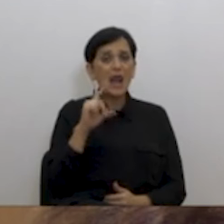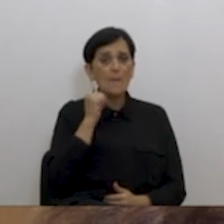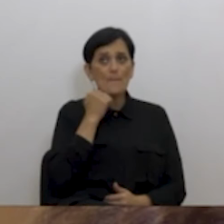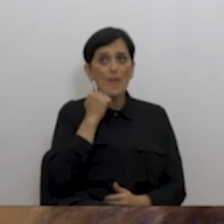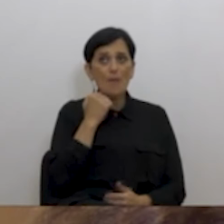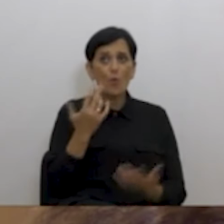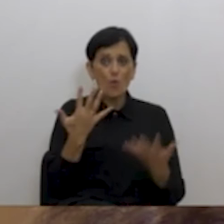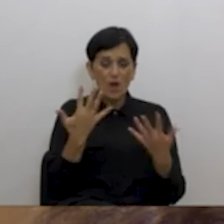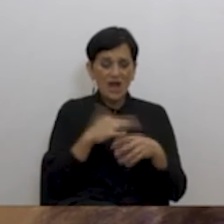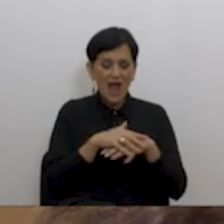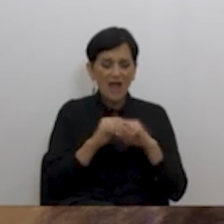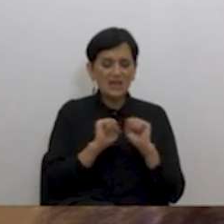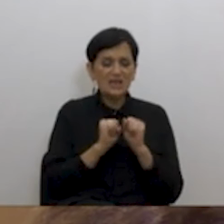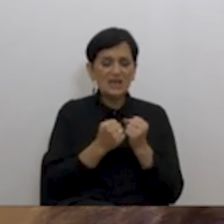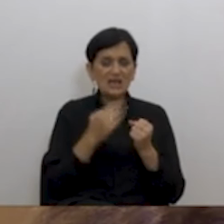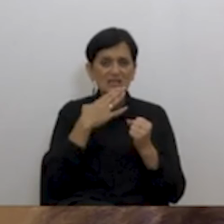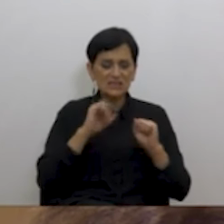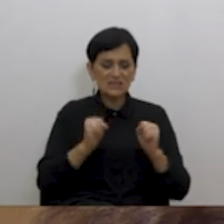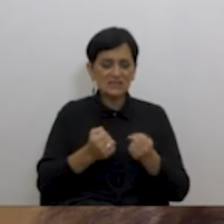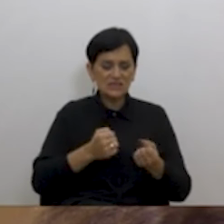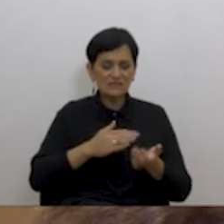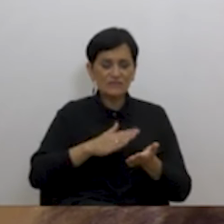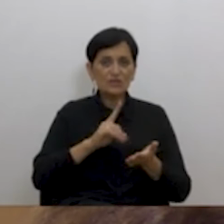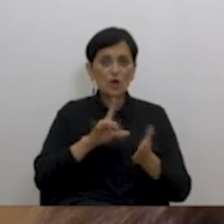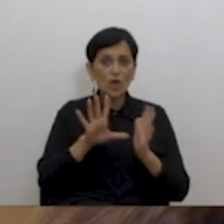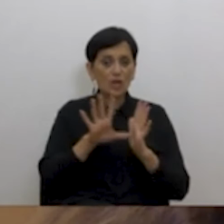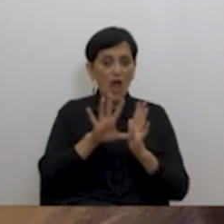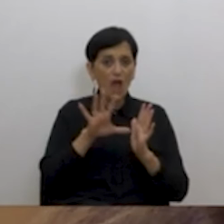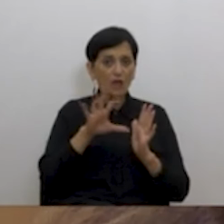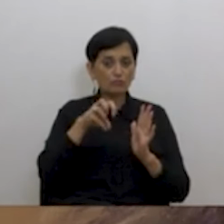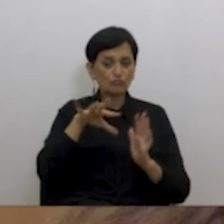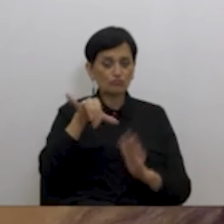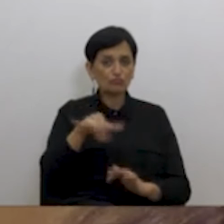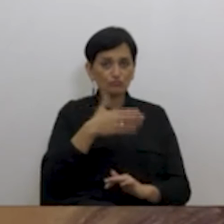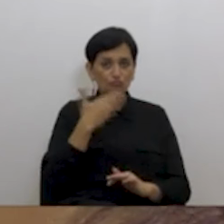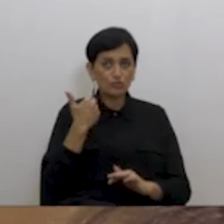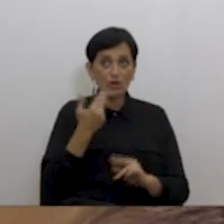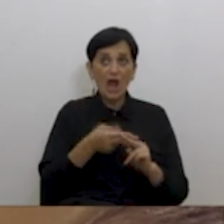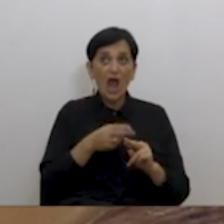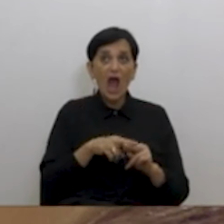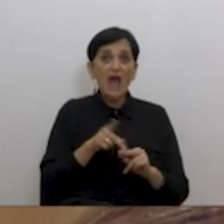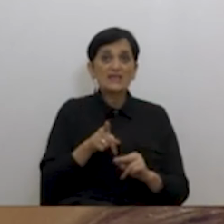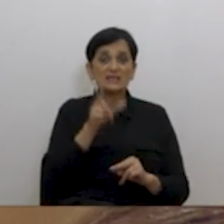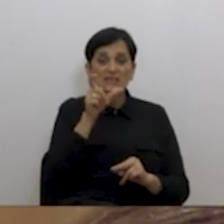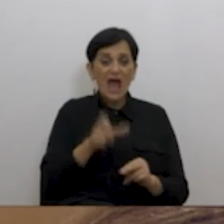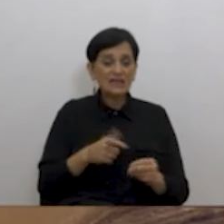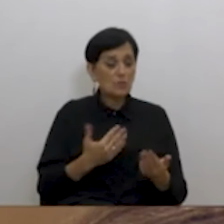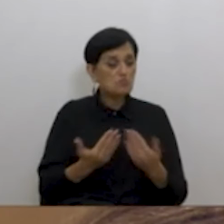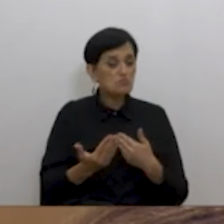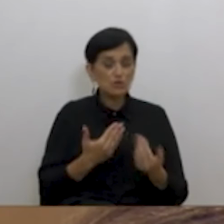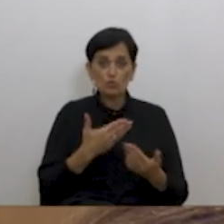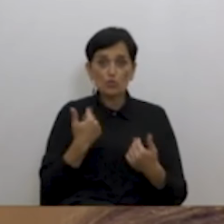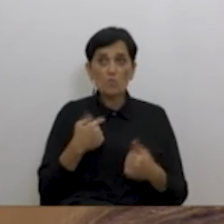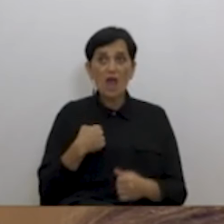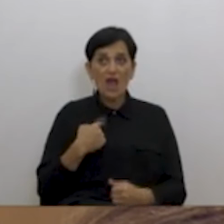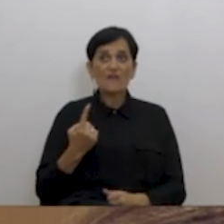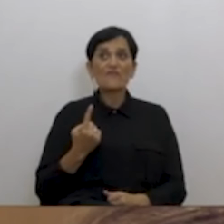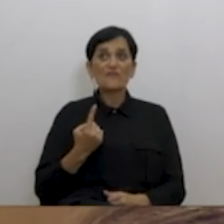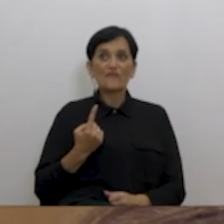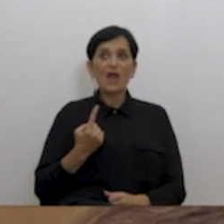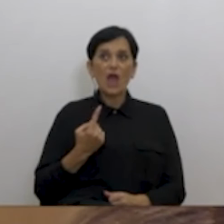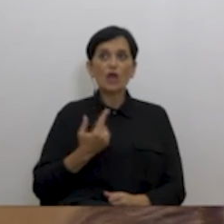ხელები აქვს გაყინული ცივწყალში იმიტომ რომ ელექტროენერგია არ არის. არ არის ეს ადამიანური მიდგომა თქვენს მიმართ. მე ველოდებოდი თქვენგან